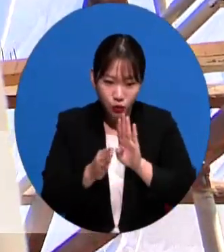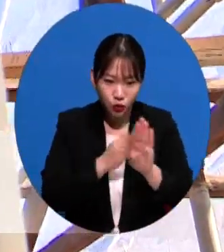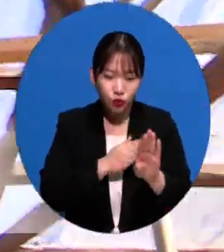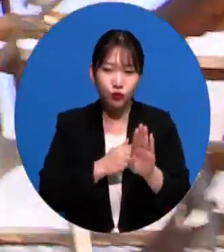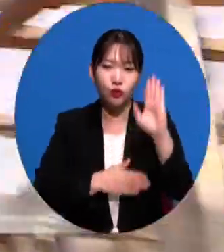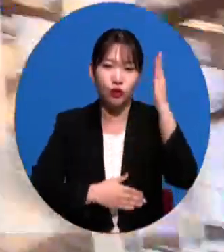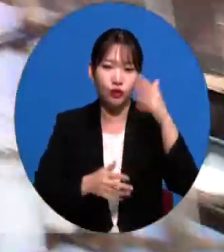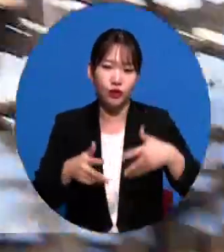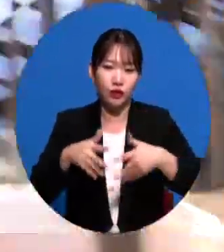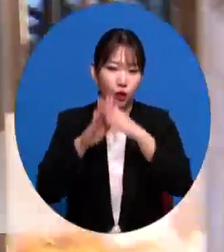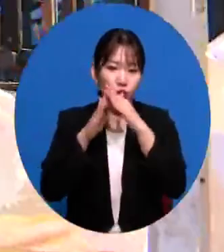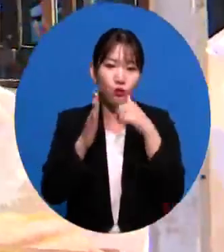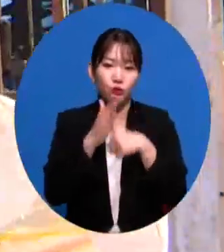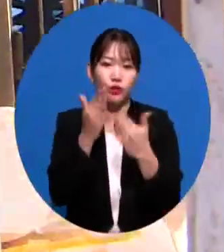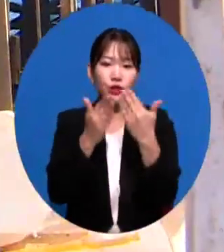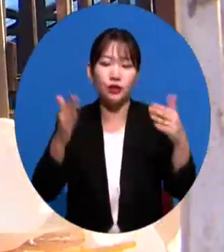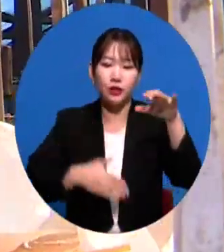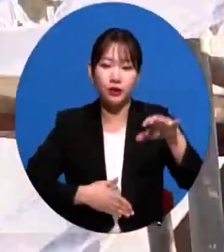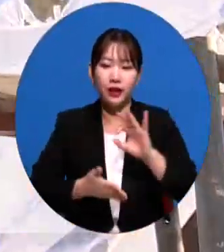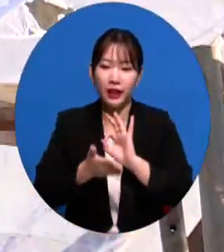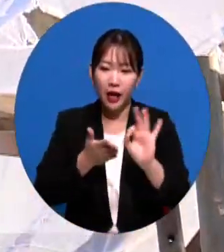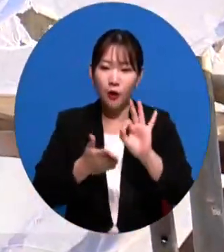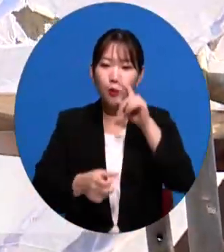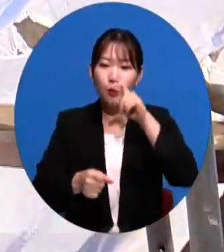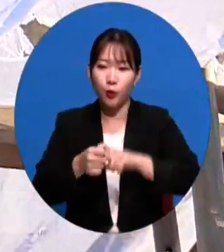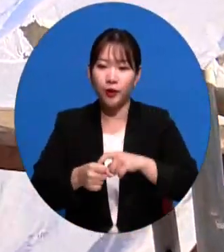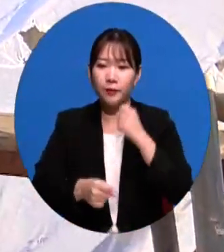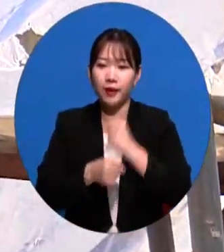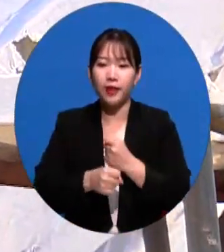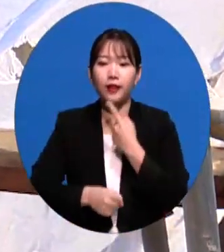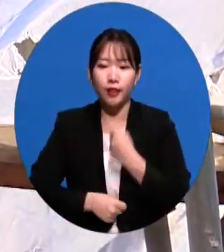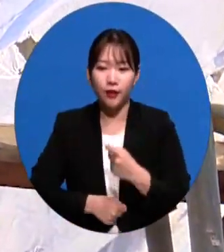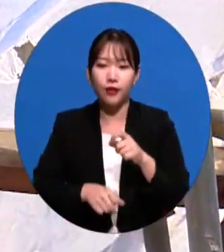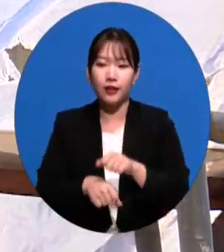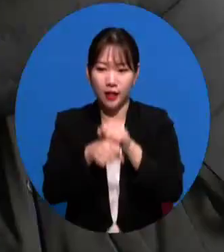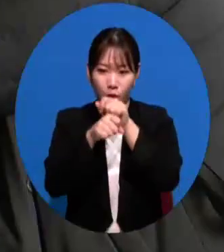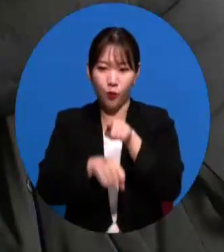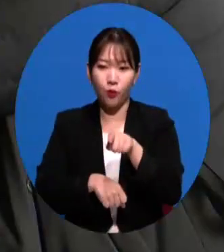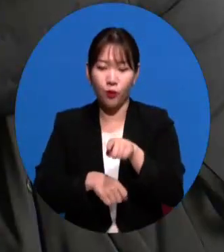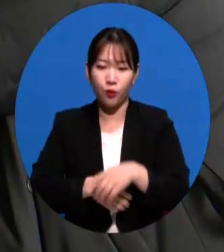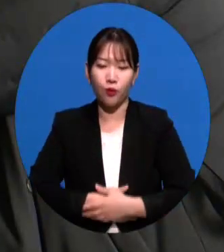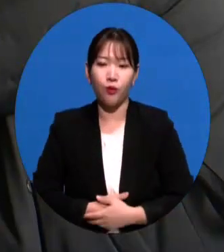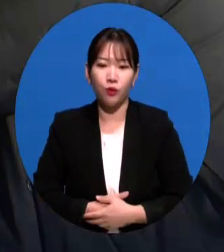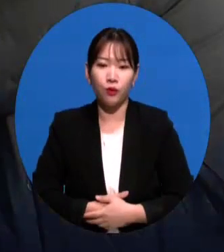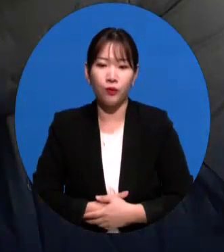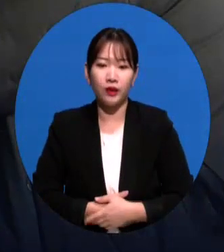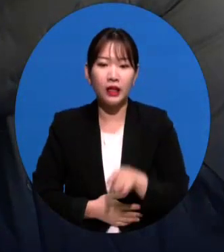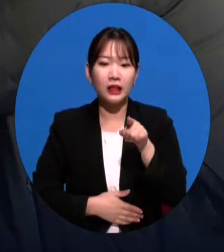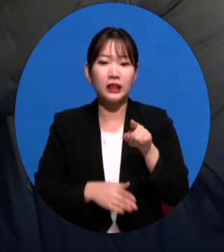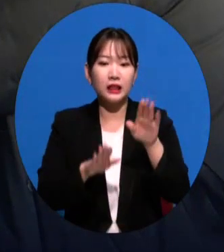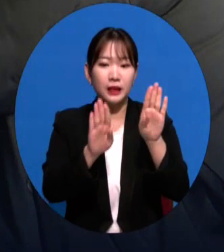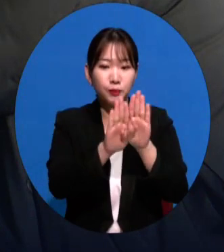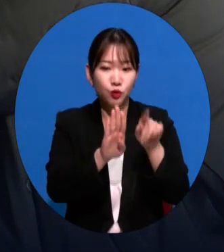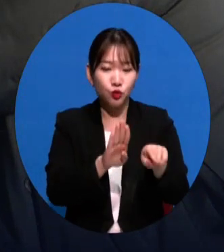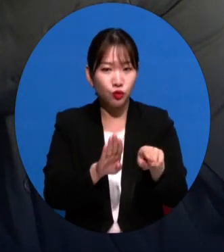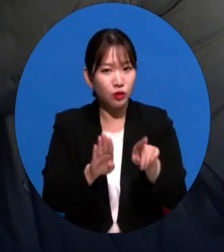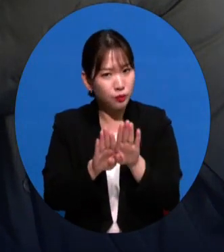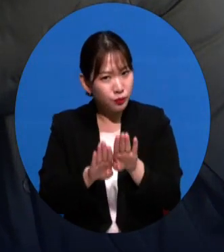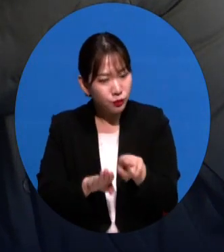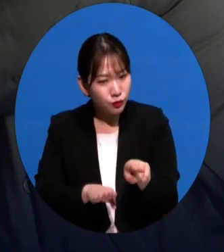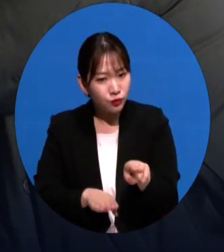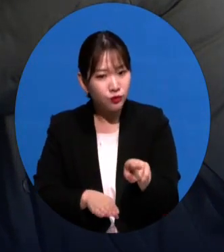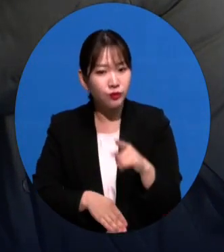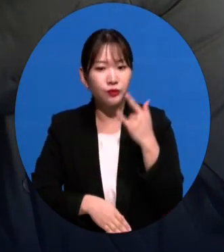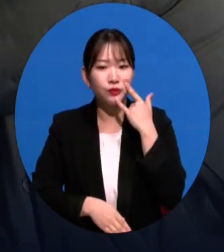근대 건축자재 전시관으로 활용 목적을 만들었던 그 창고입니다. 창고 입구 쪽에다가. 창고 입구 쪽에다가.